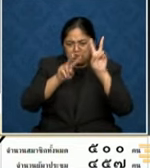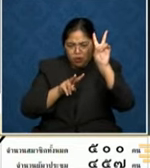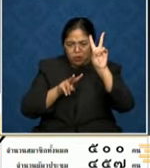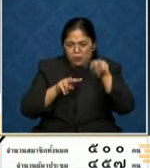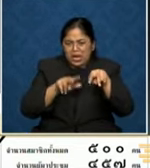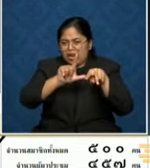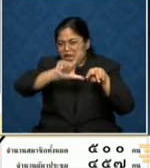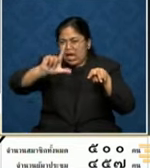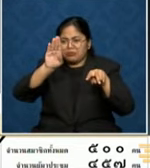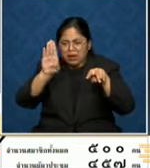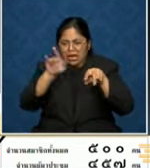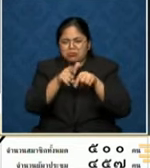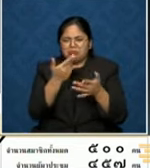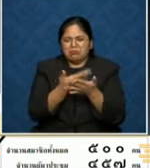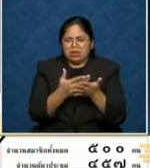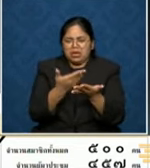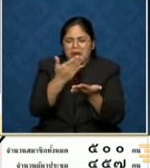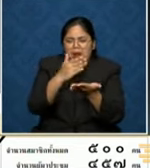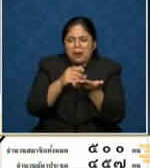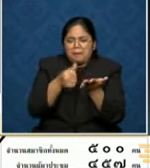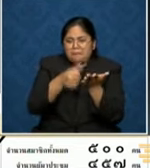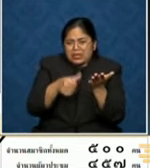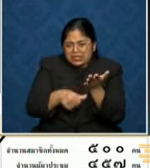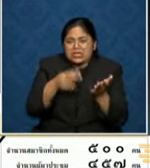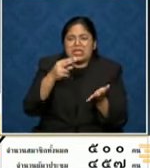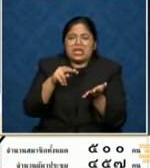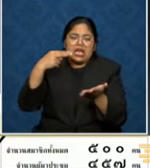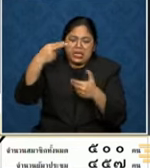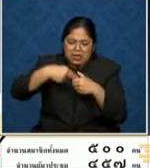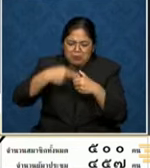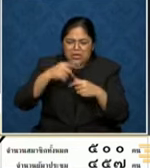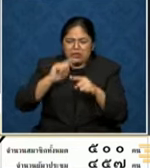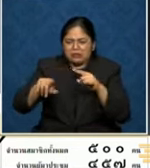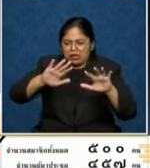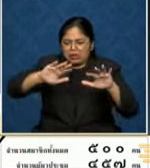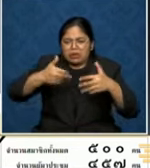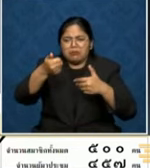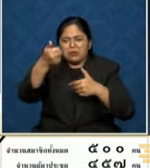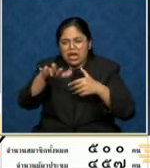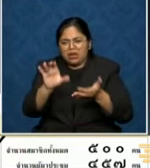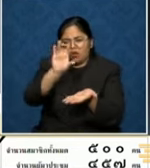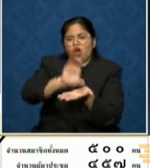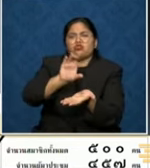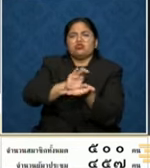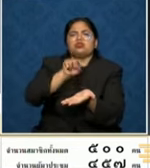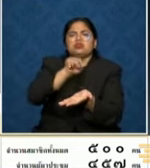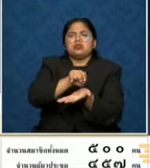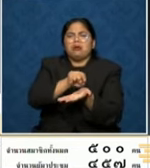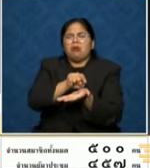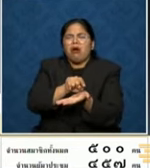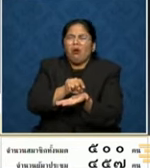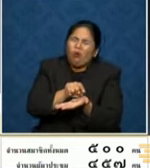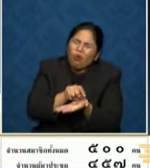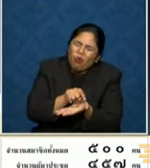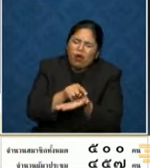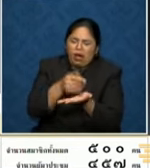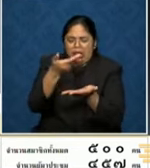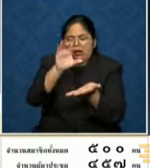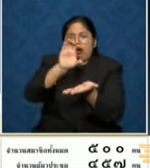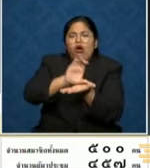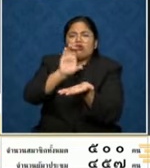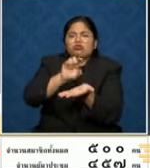งก็มาจากการที่เก็บภาษีน้ำมันไม่ได้นะคะงานหนักก็เลยมาตกอยู่ที่กองทุนน้ำมันค่ะที่ต้องทำหน้าที่เดอะแบกนะคะสถานะกองทุ